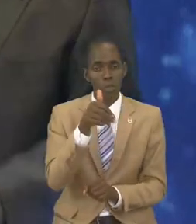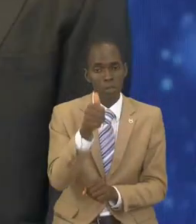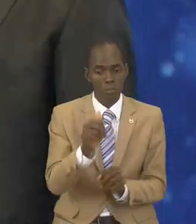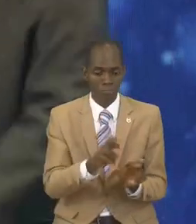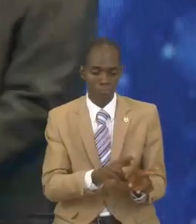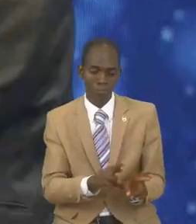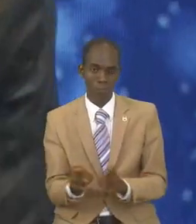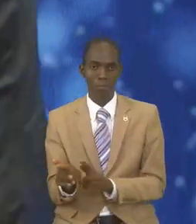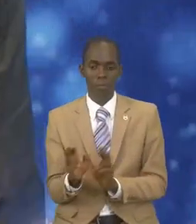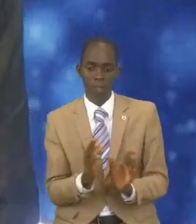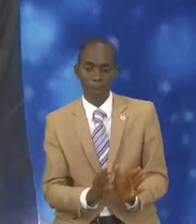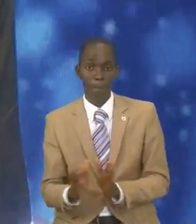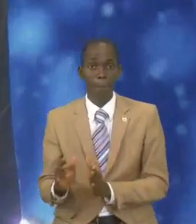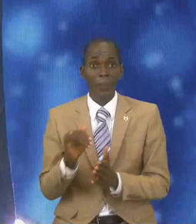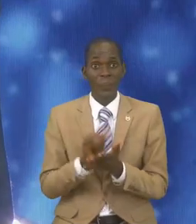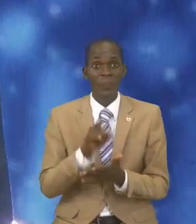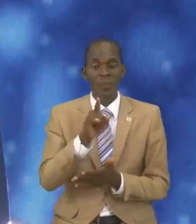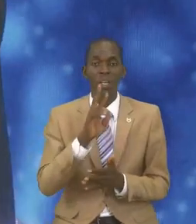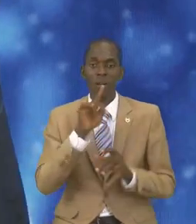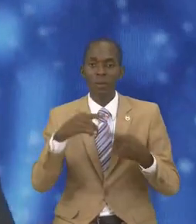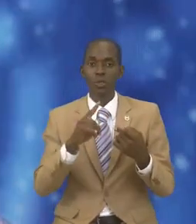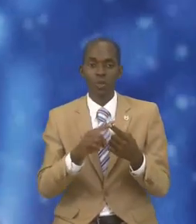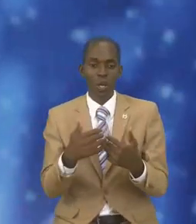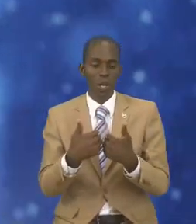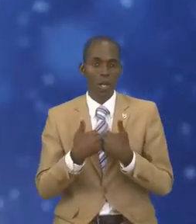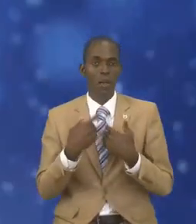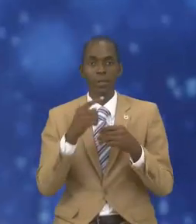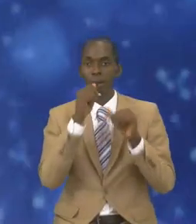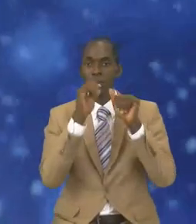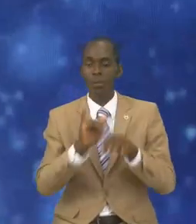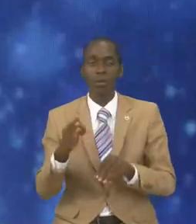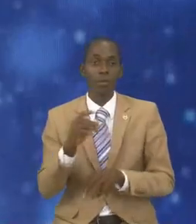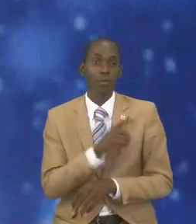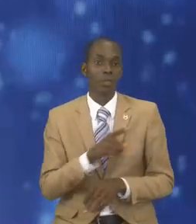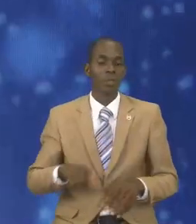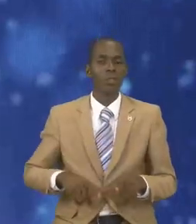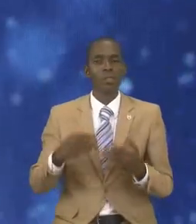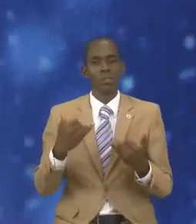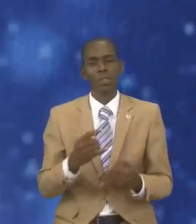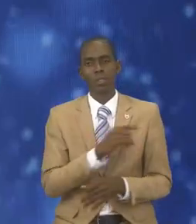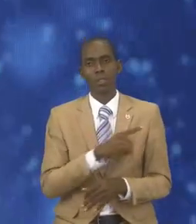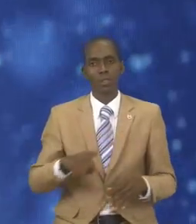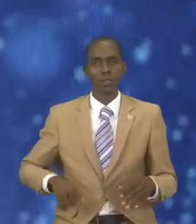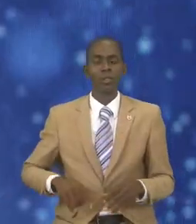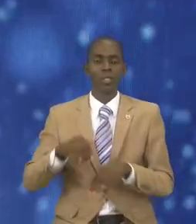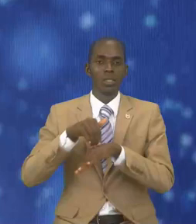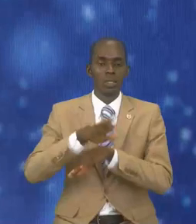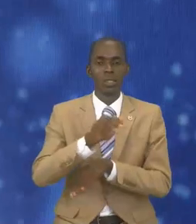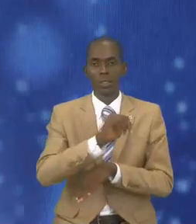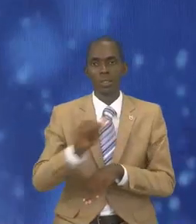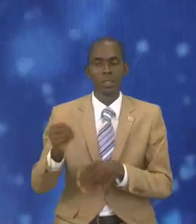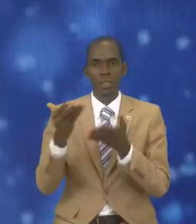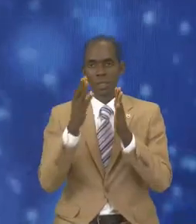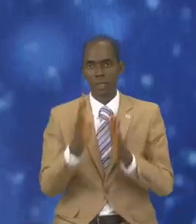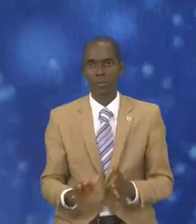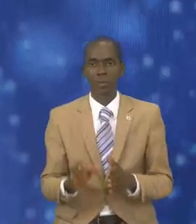prêt pour que tu puisses recevoir les bénédictions du Seigneur. Le Seigneur a envoyé un